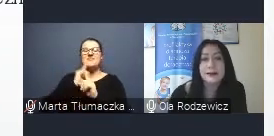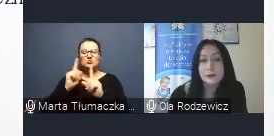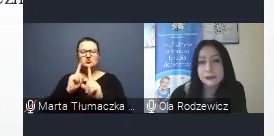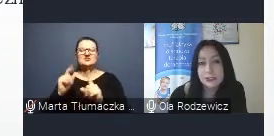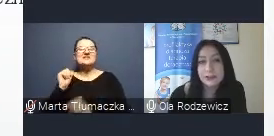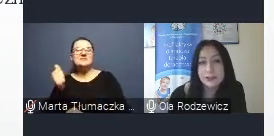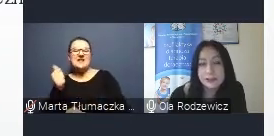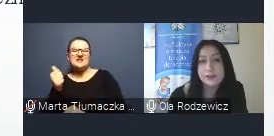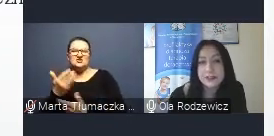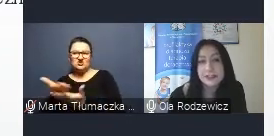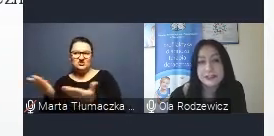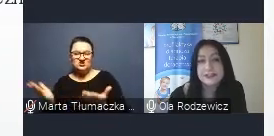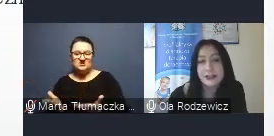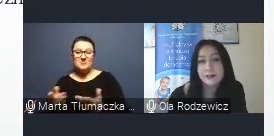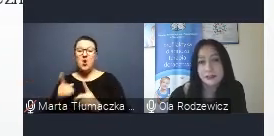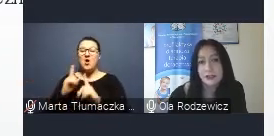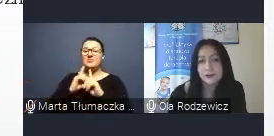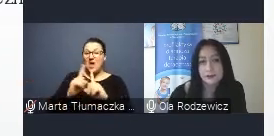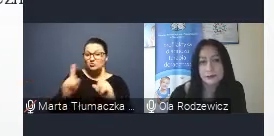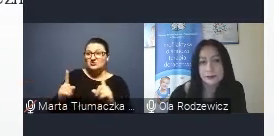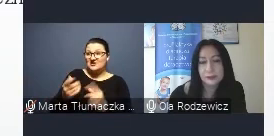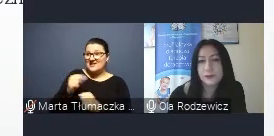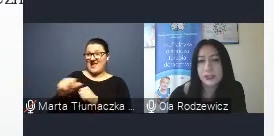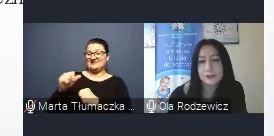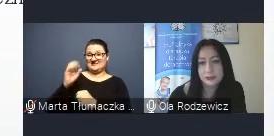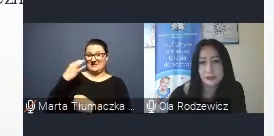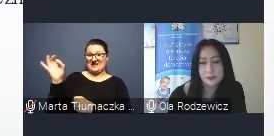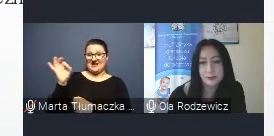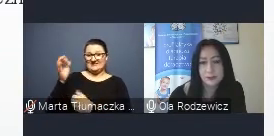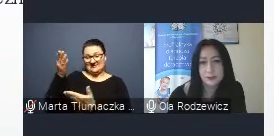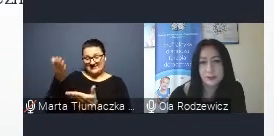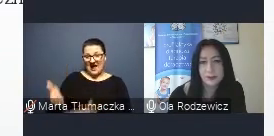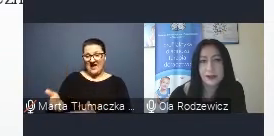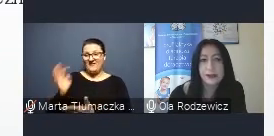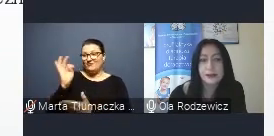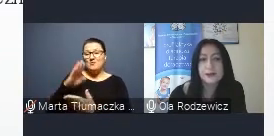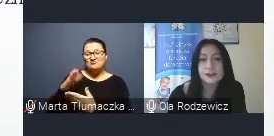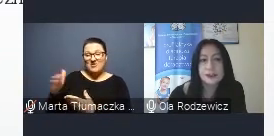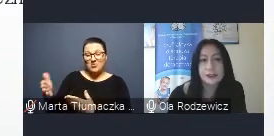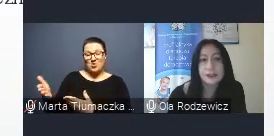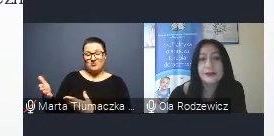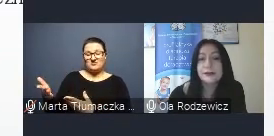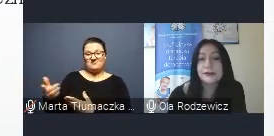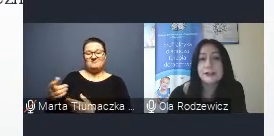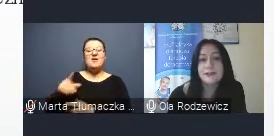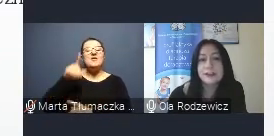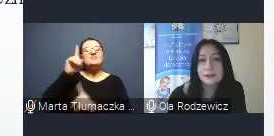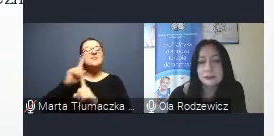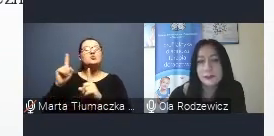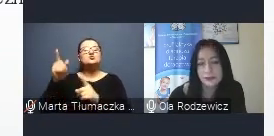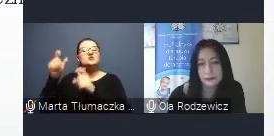nauczyciele. Nauczyciele są specjalistami w nauczanym przez siebie przedmiocie. Nauczyciele